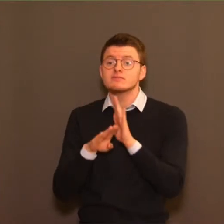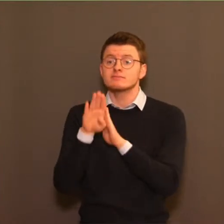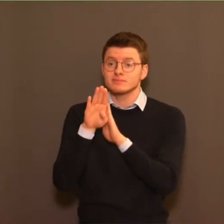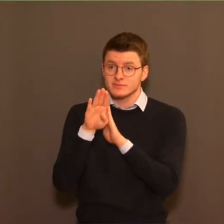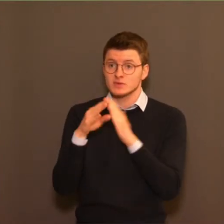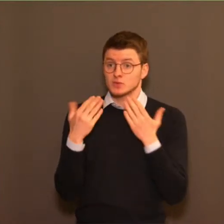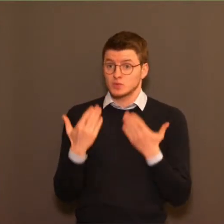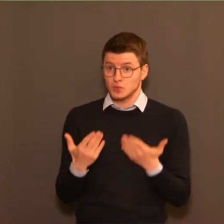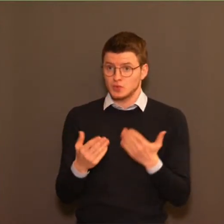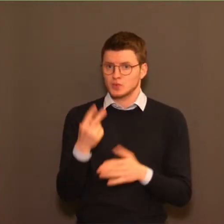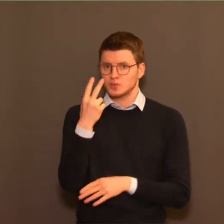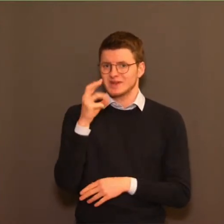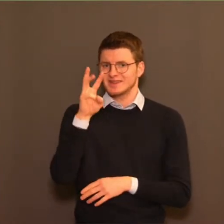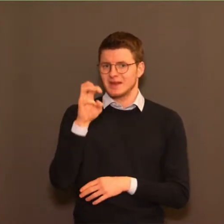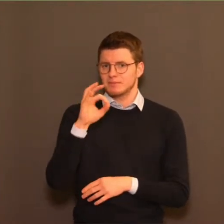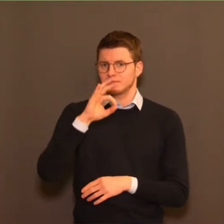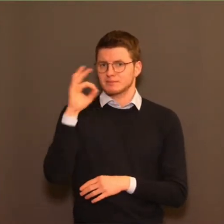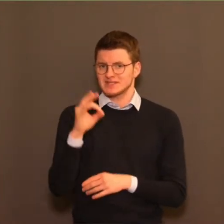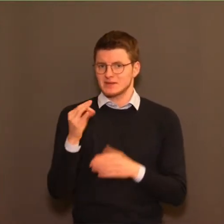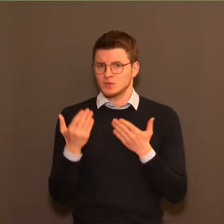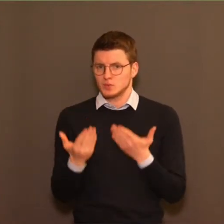plus 32%.